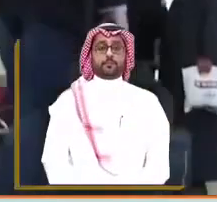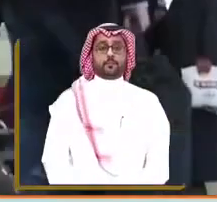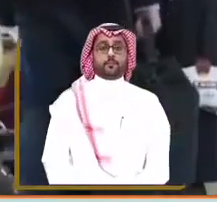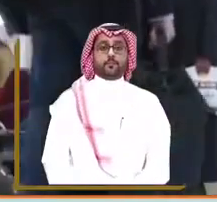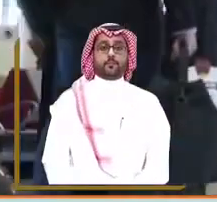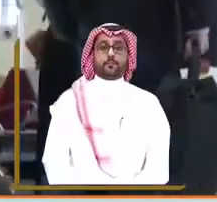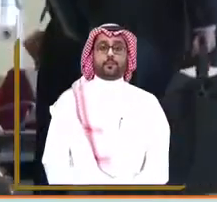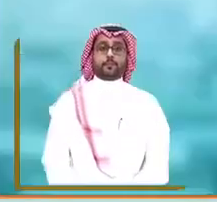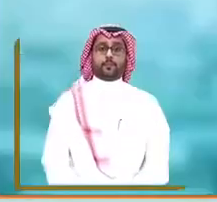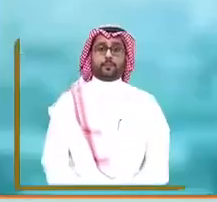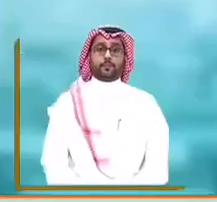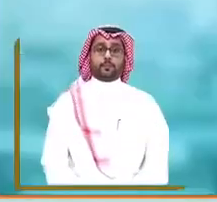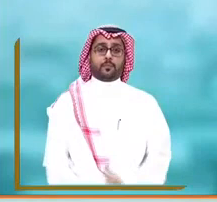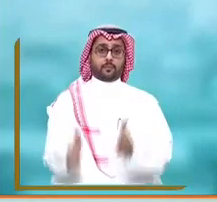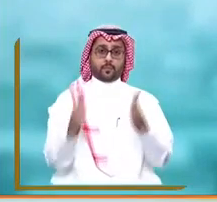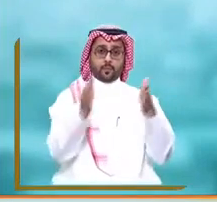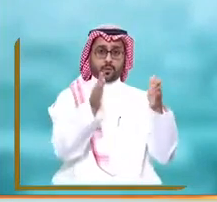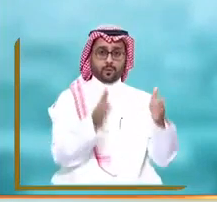1443.